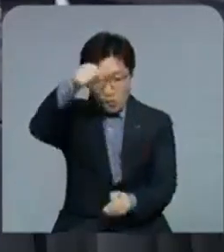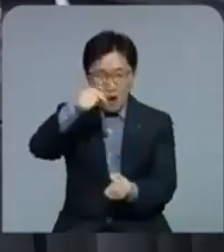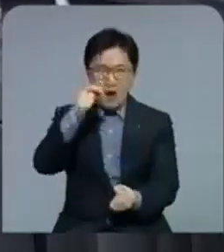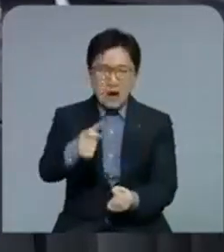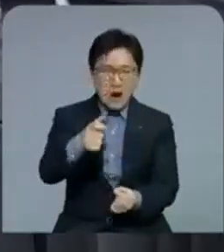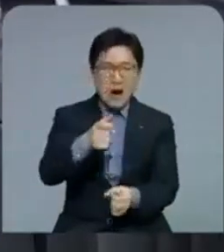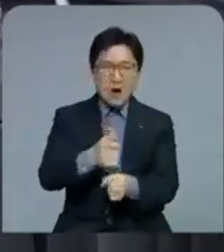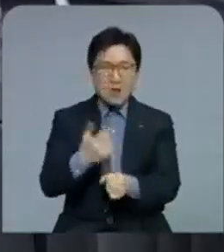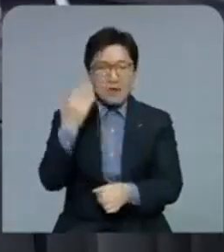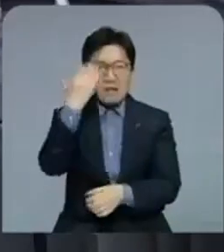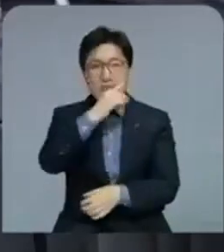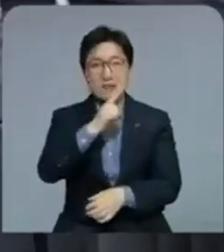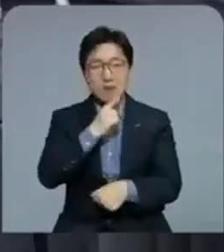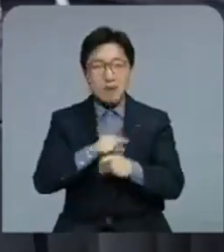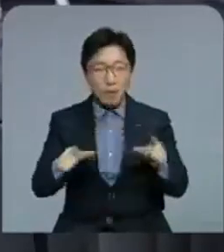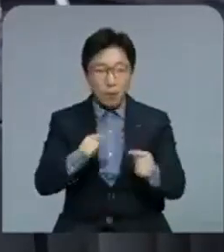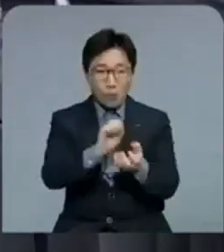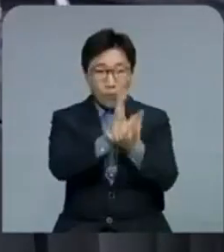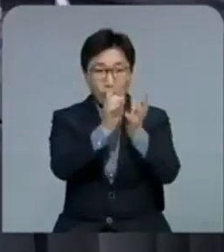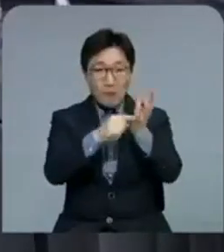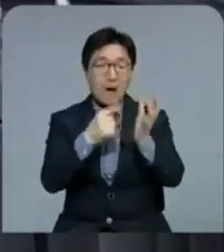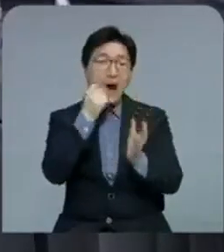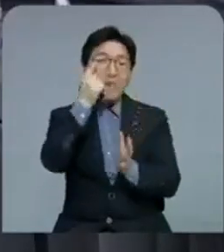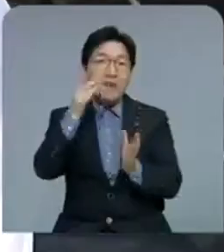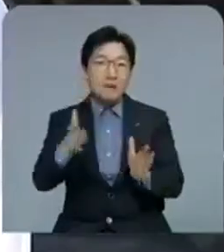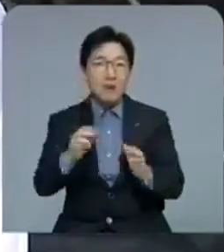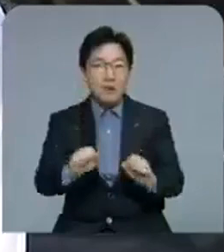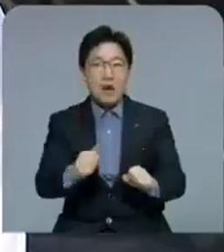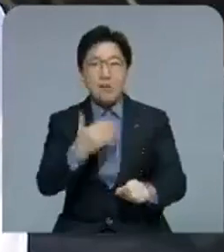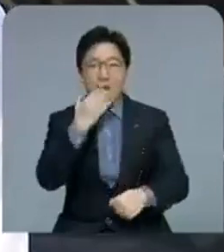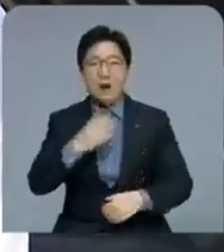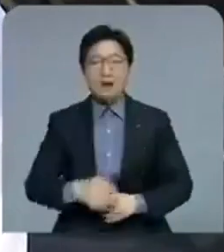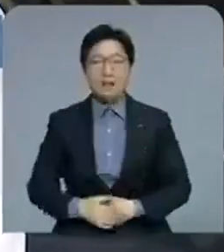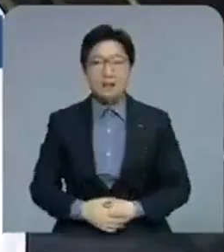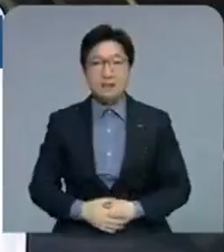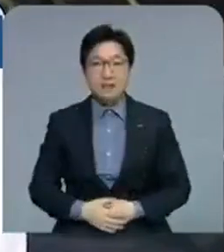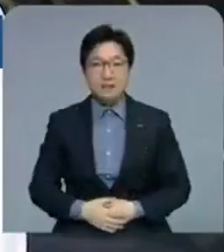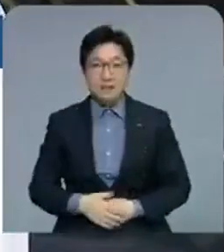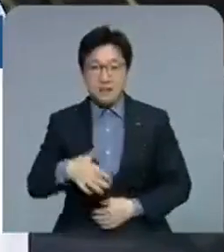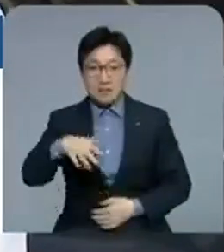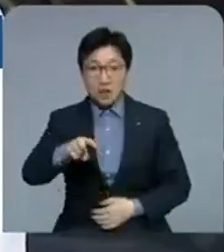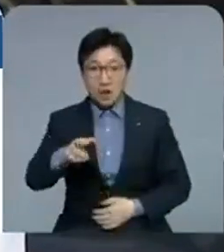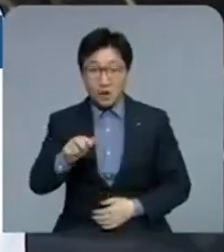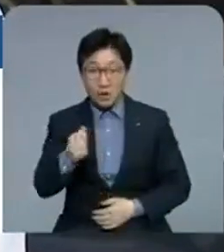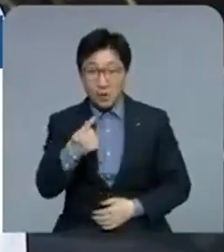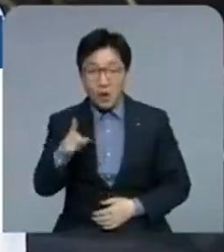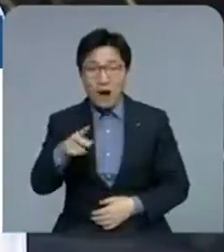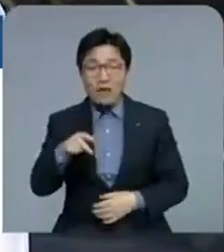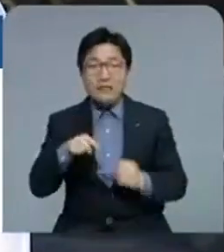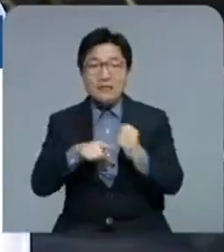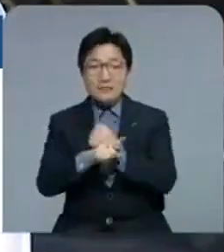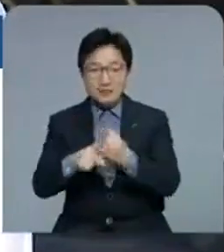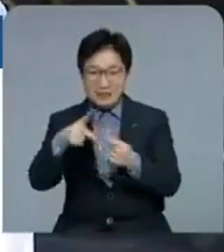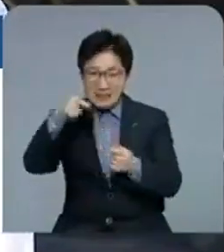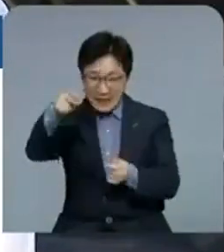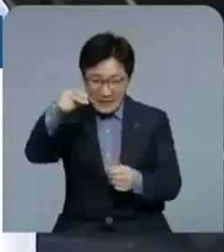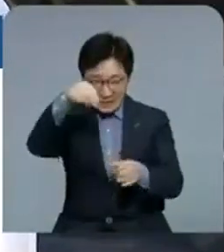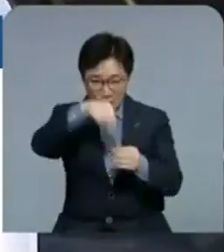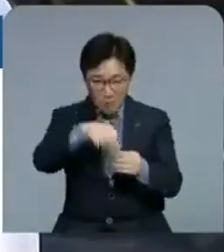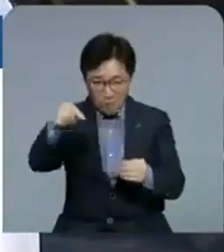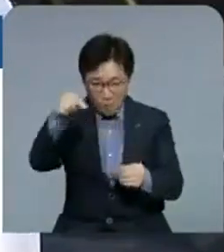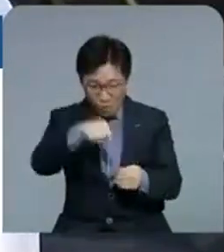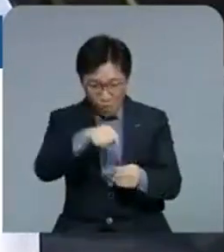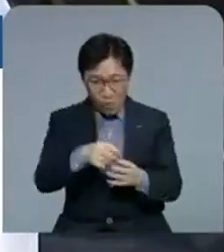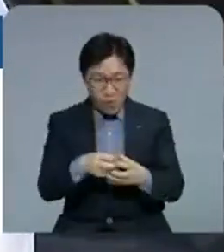곧으며 절화 수명이 한달 이상이기 때문입니다. 네, 절화용 품종들은 되게 절화장이 60cm 이상으로